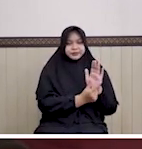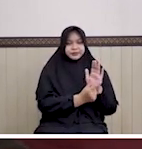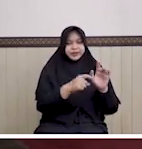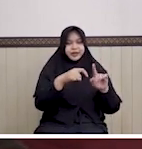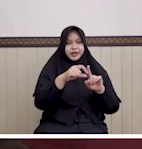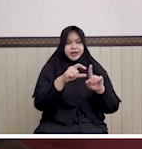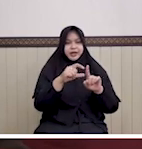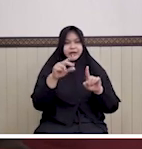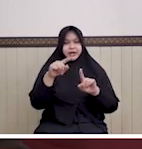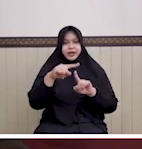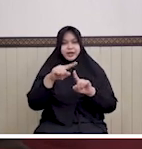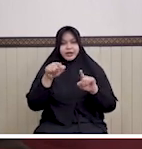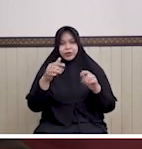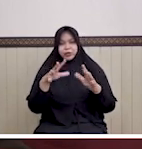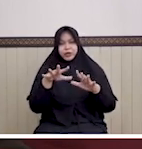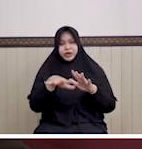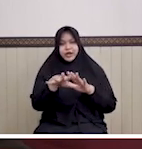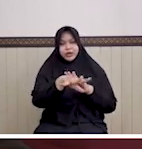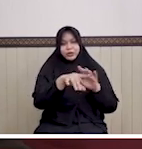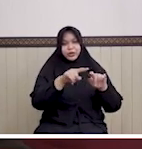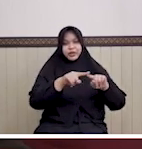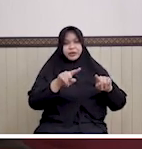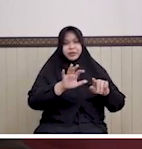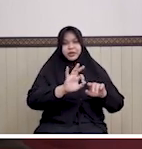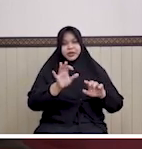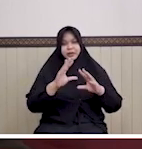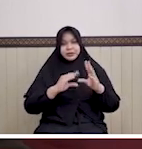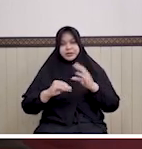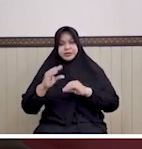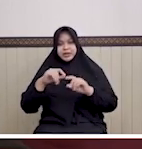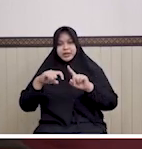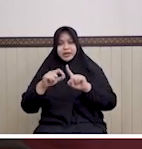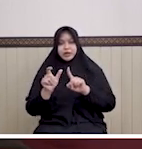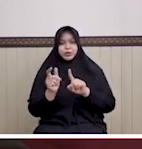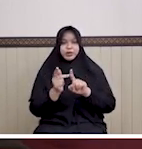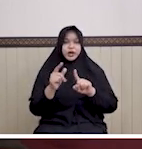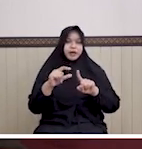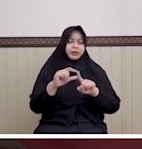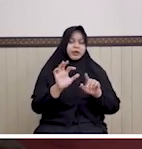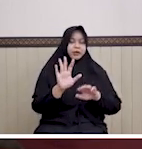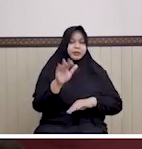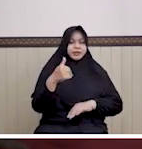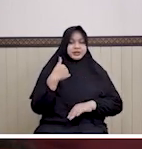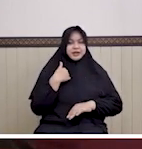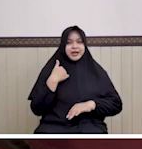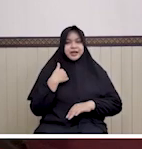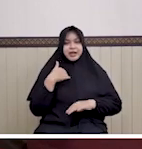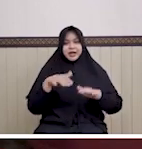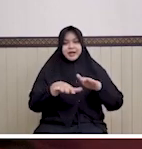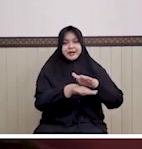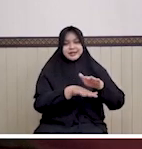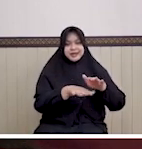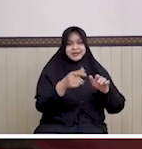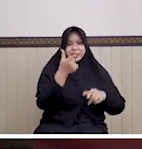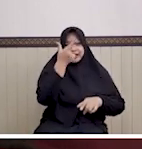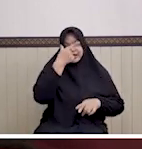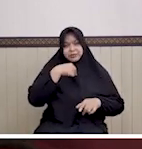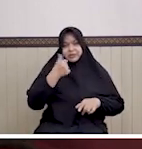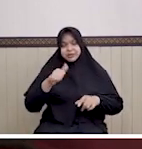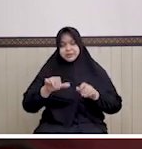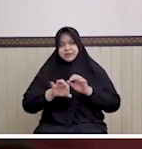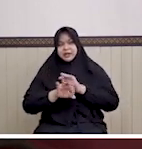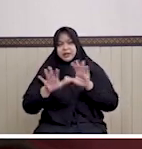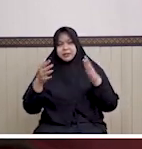KDRT memang diatur tapi kalau kemudian kita bicara KUHP kan masih ada asas mungkin buat game nanti bisa